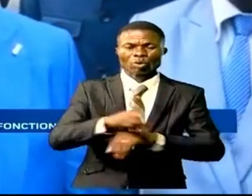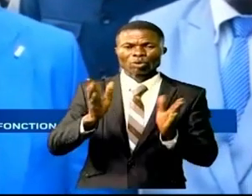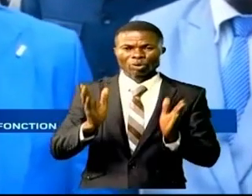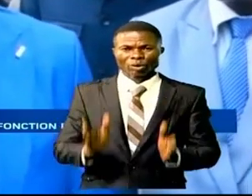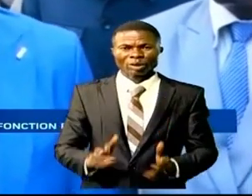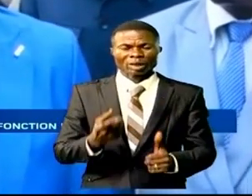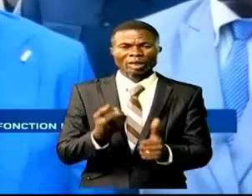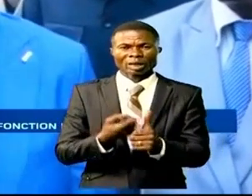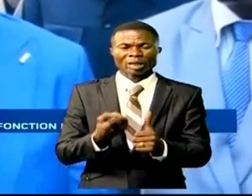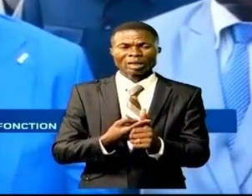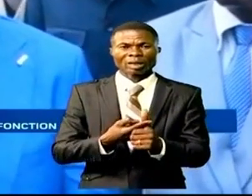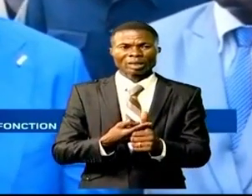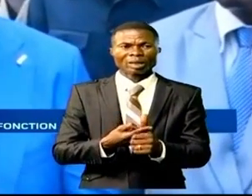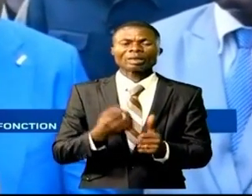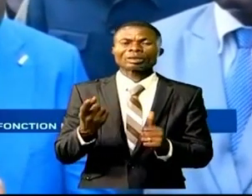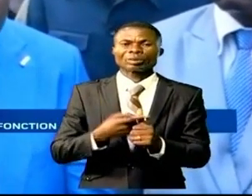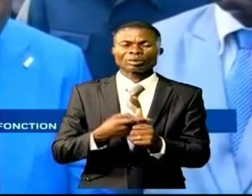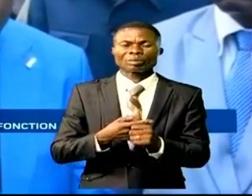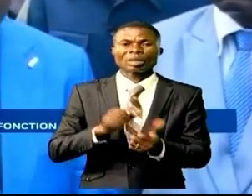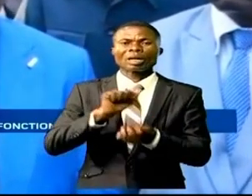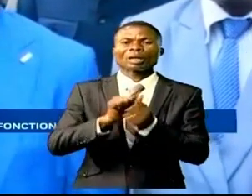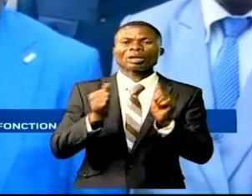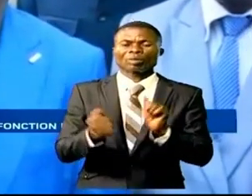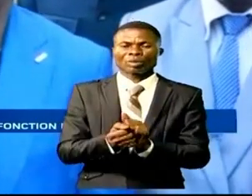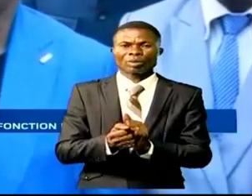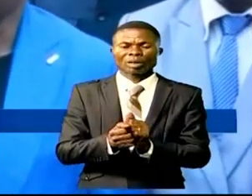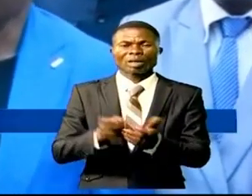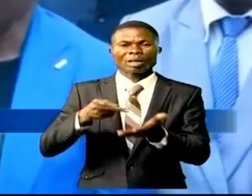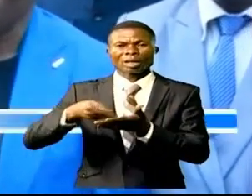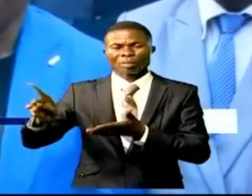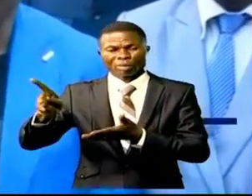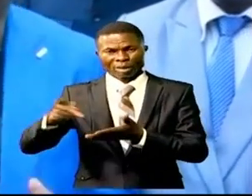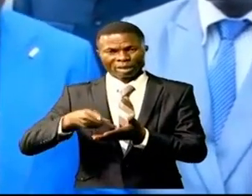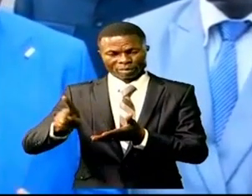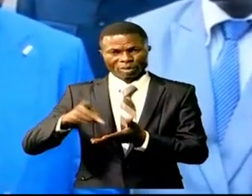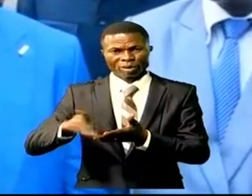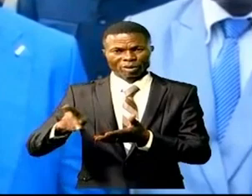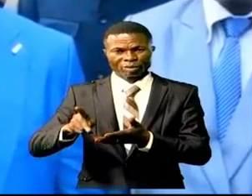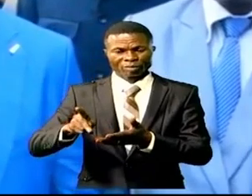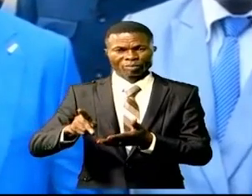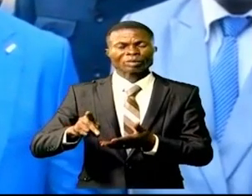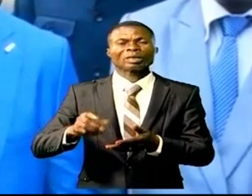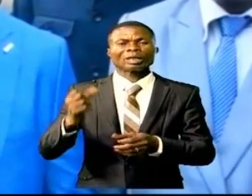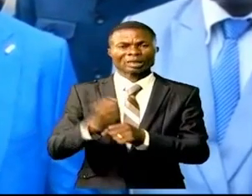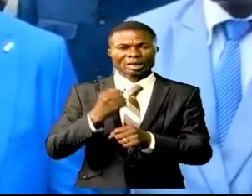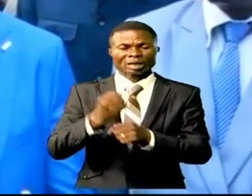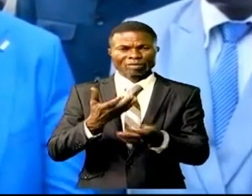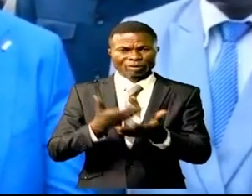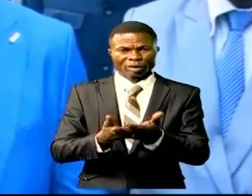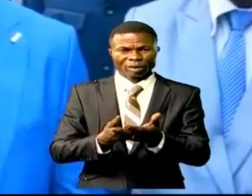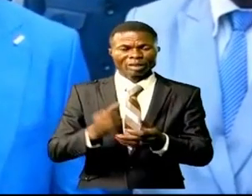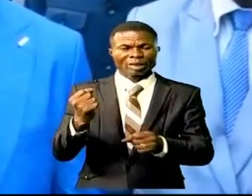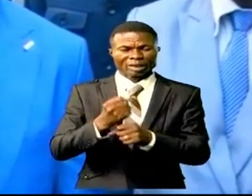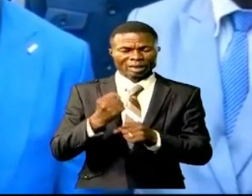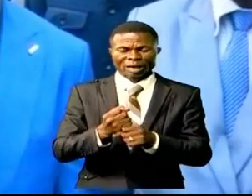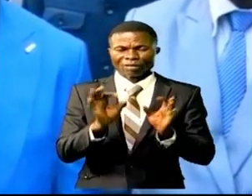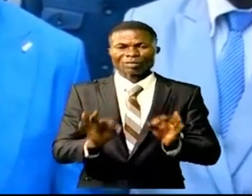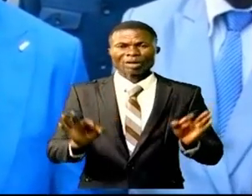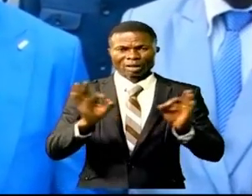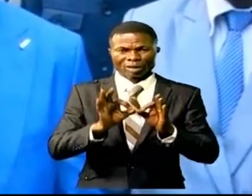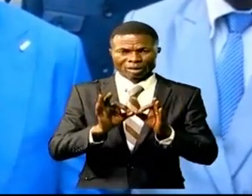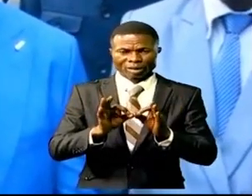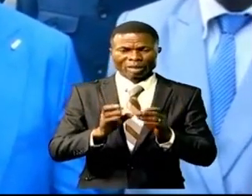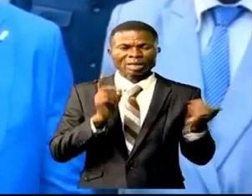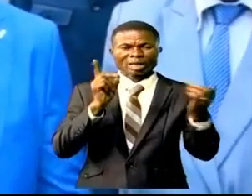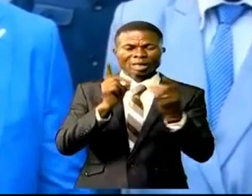Il s'agit plus spécialement de problèmes de paiement de leur rétrocession en tant que service d'assiette. Nous devons rencontrer le